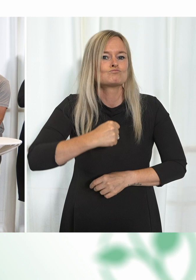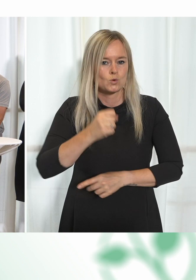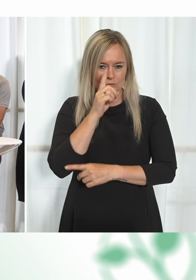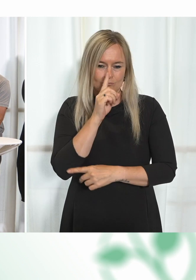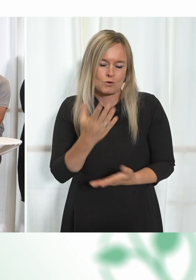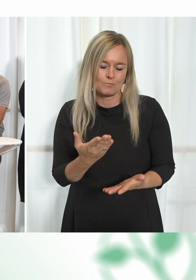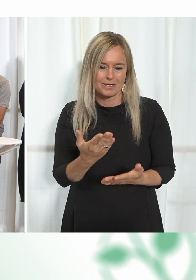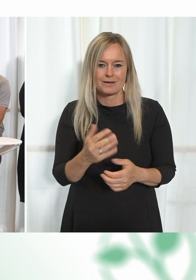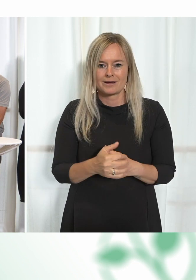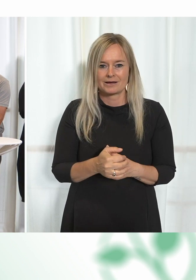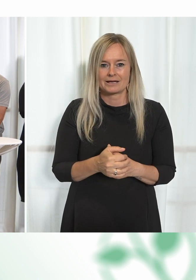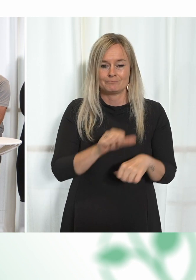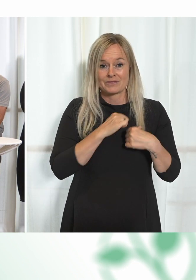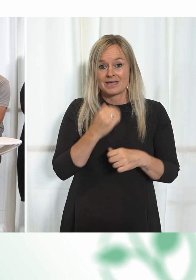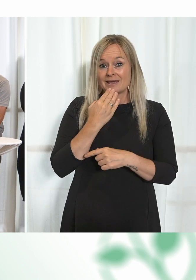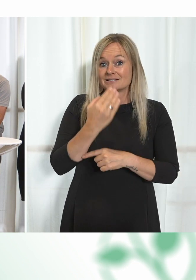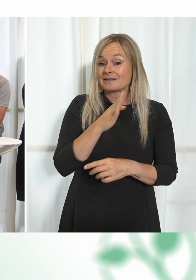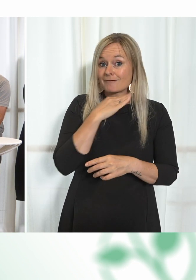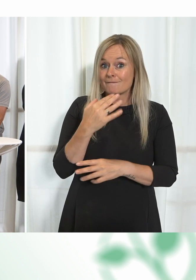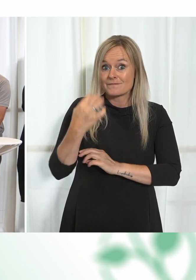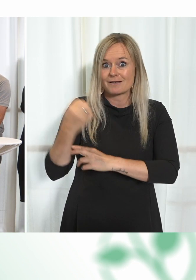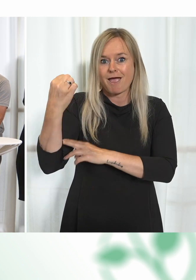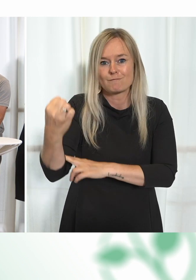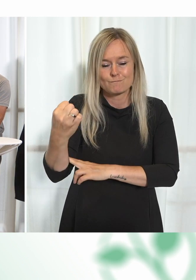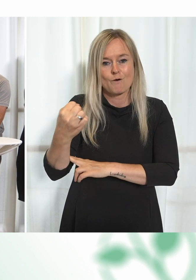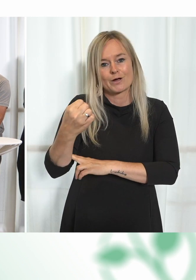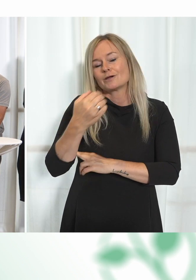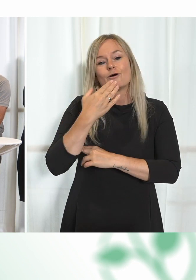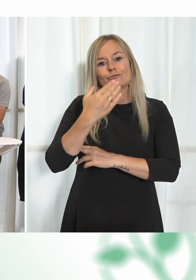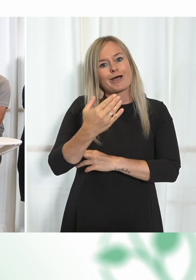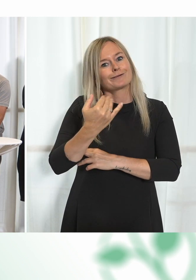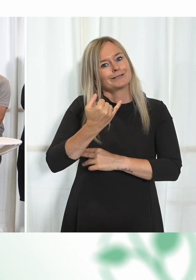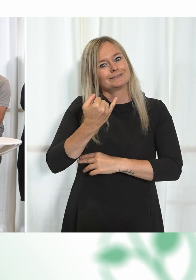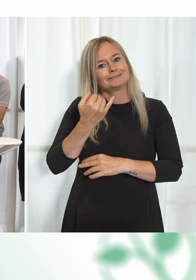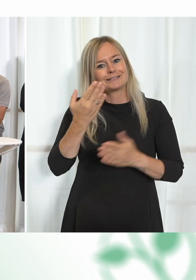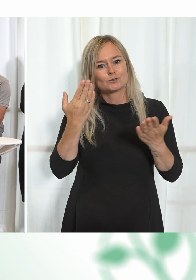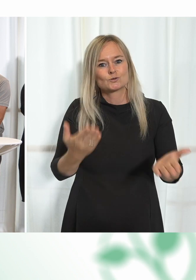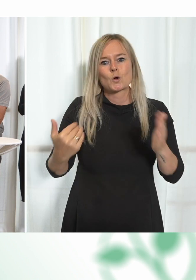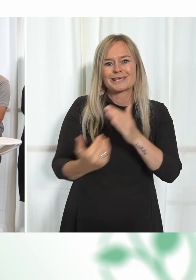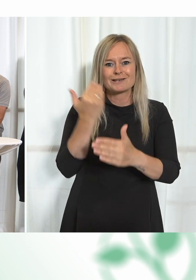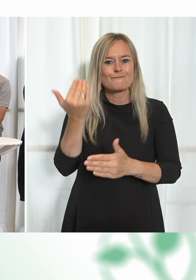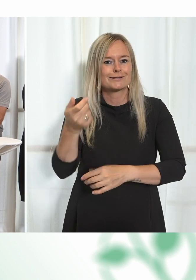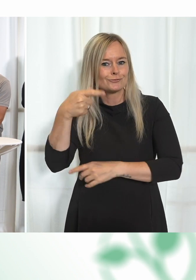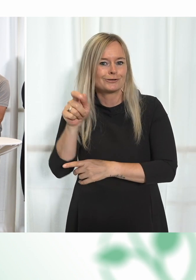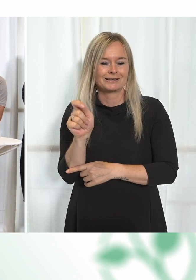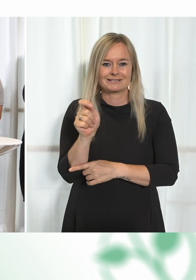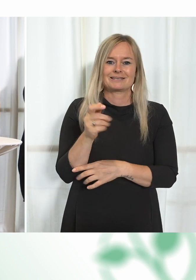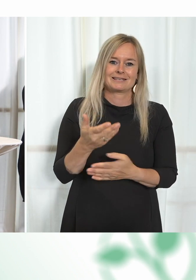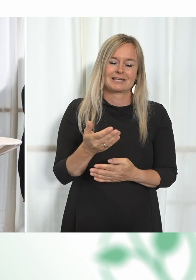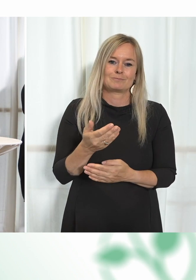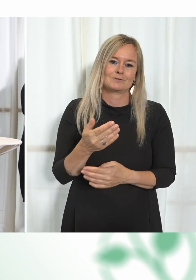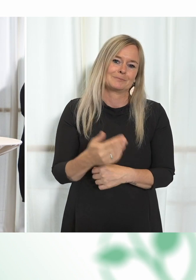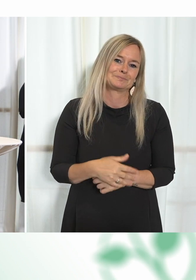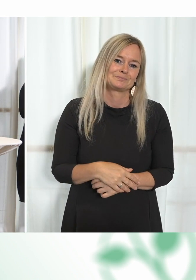Dank und viel Erfolg und danke, dass es solche Innovationen gibt, die die Inklusion in den Arbeitsmarkt ermöglichen. Vielen Dank. Danke sehr.